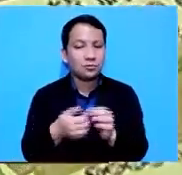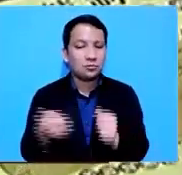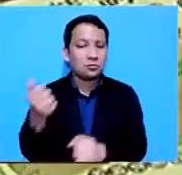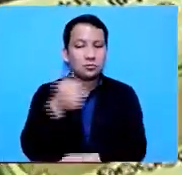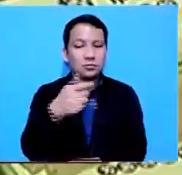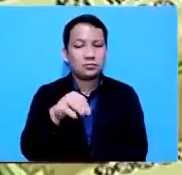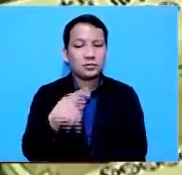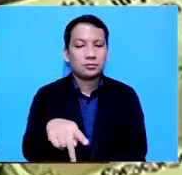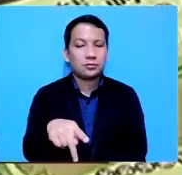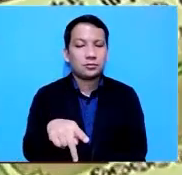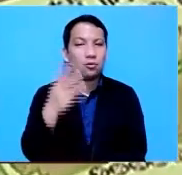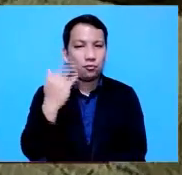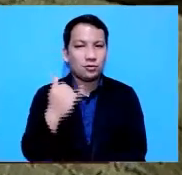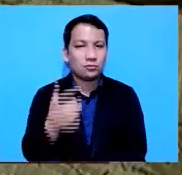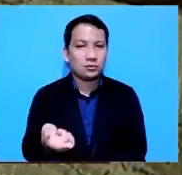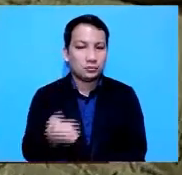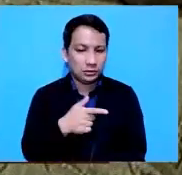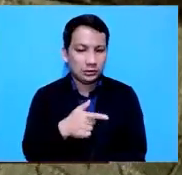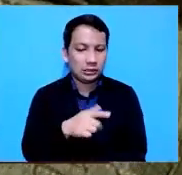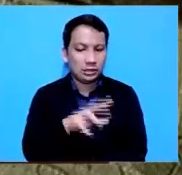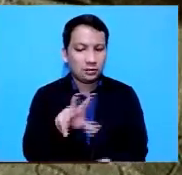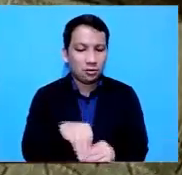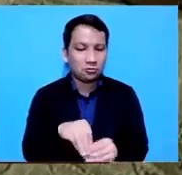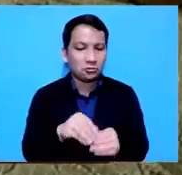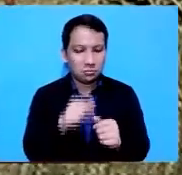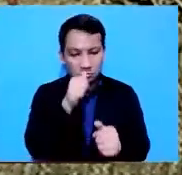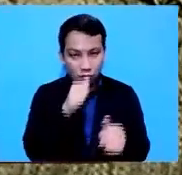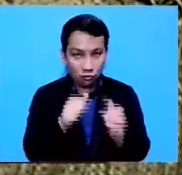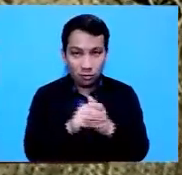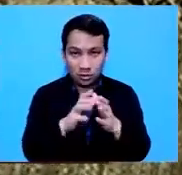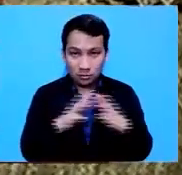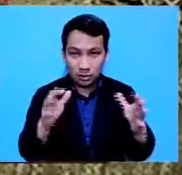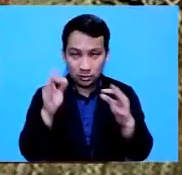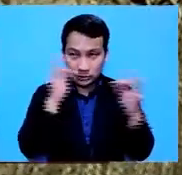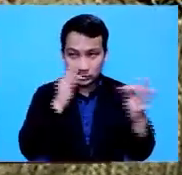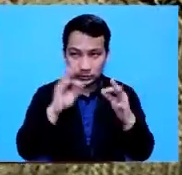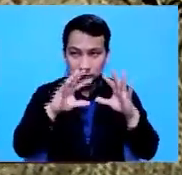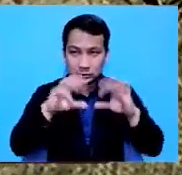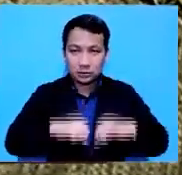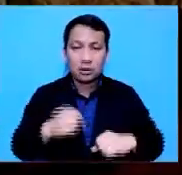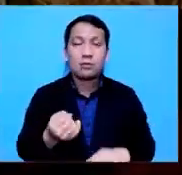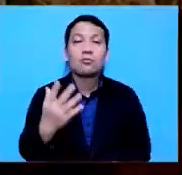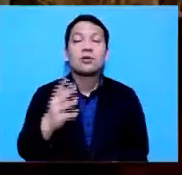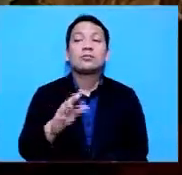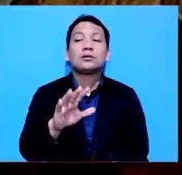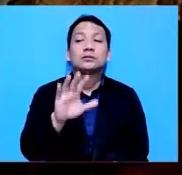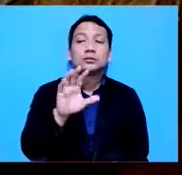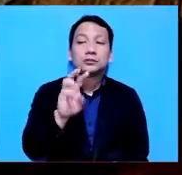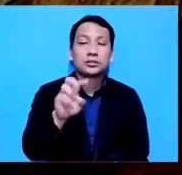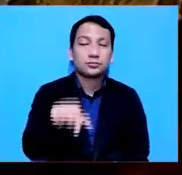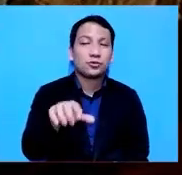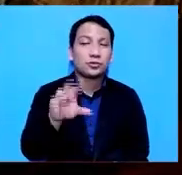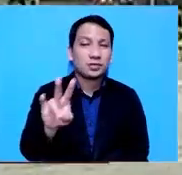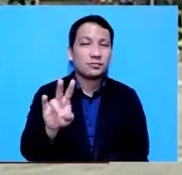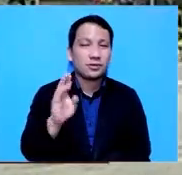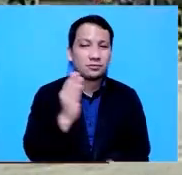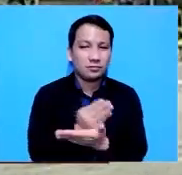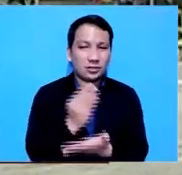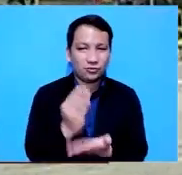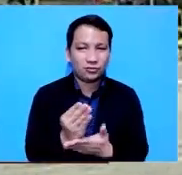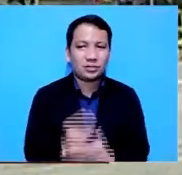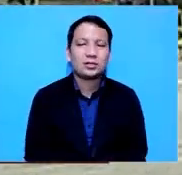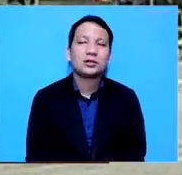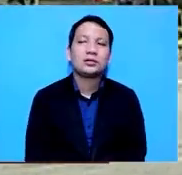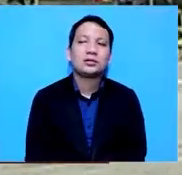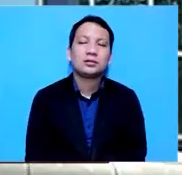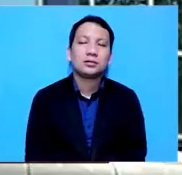Kabilang dito ang umano'y cover-up sa pinakamalaking drug haul sa bansa na nagkakahalaga and 6.7 billion pesos.